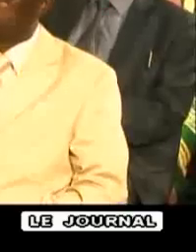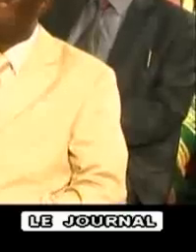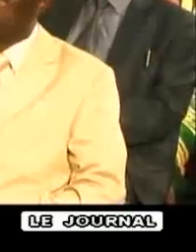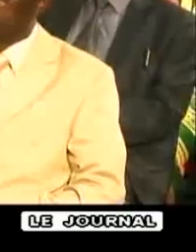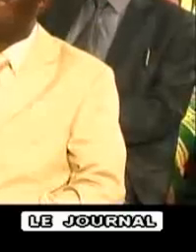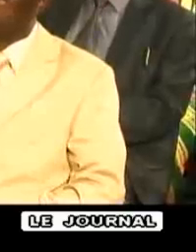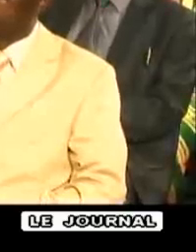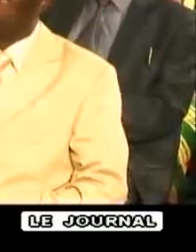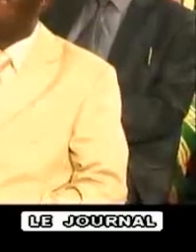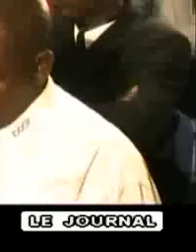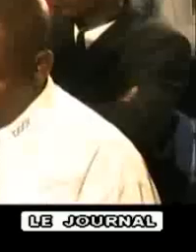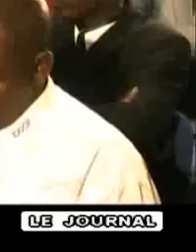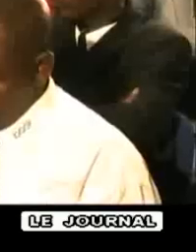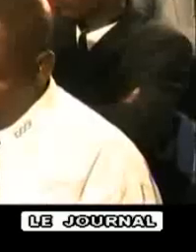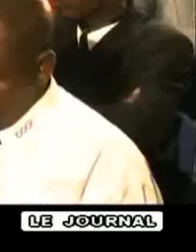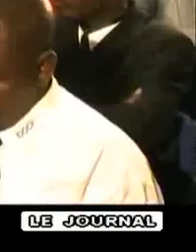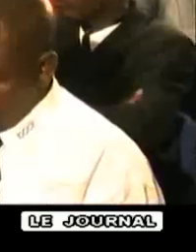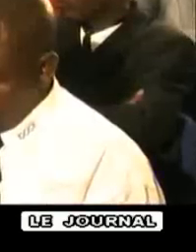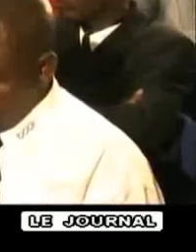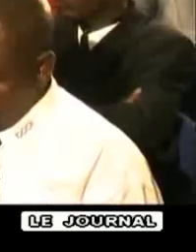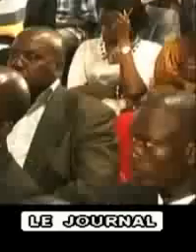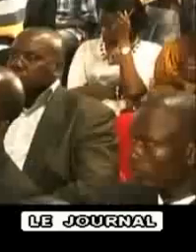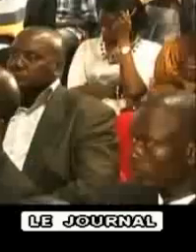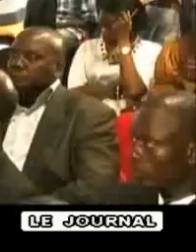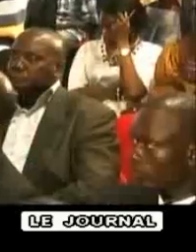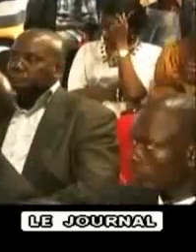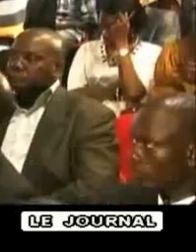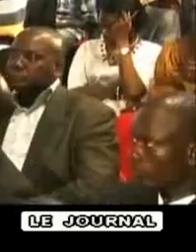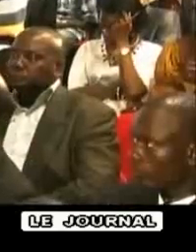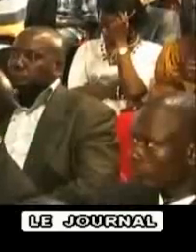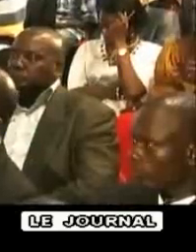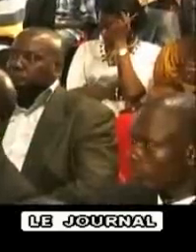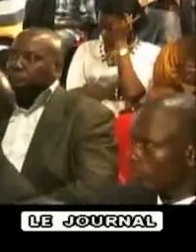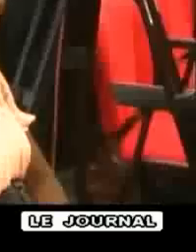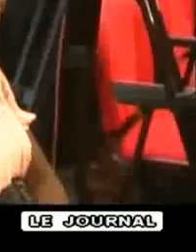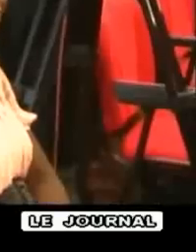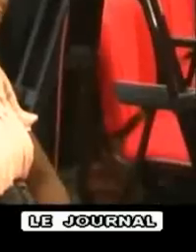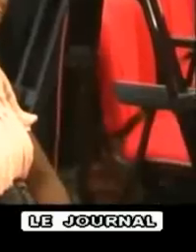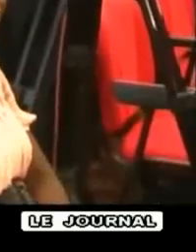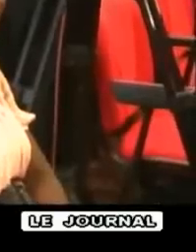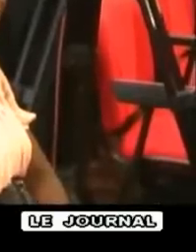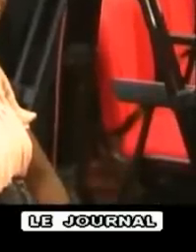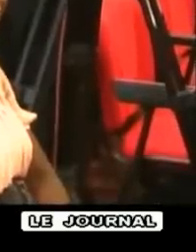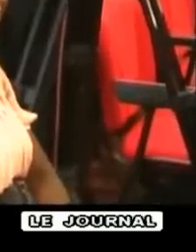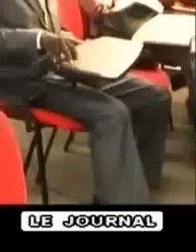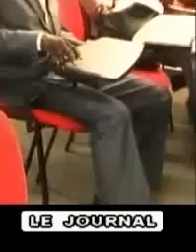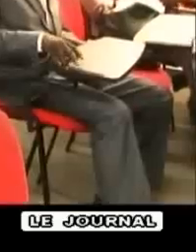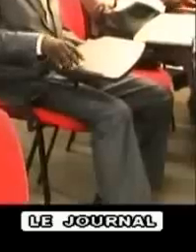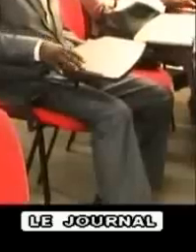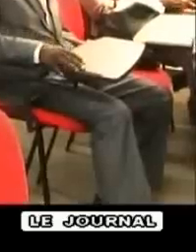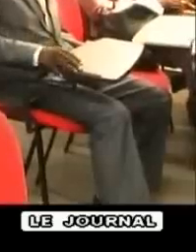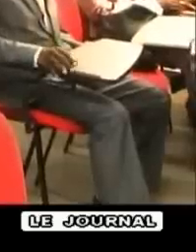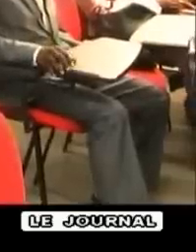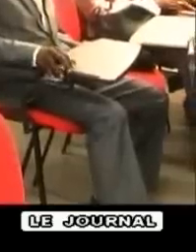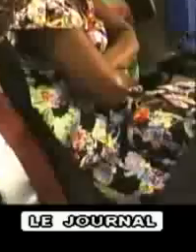la nouvelle citoyenneté, de l'éthique et déontologie suivant les notions de développement et enfin à l'habillage d'antennes en